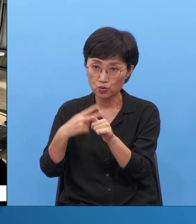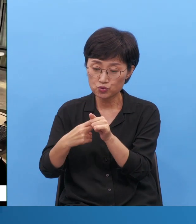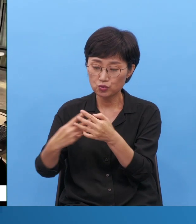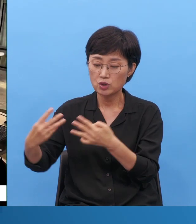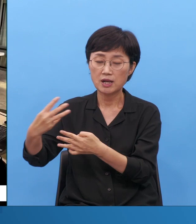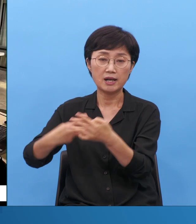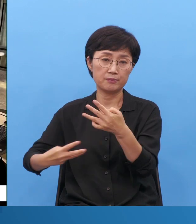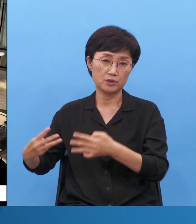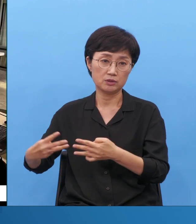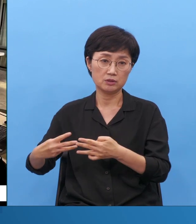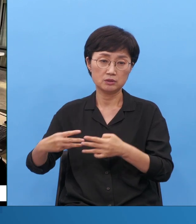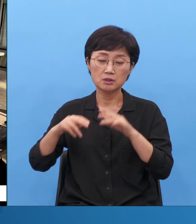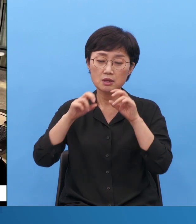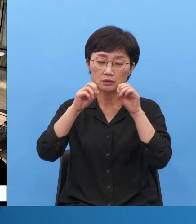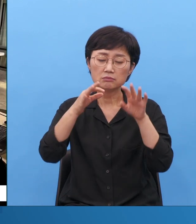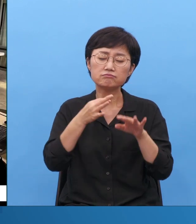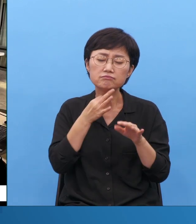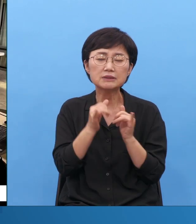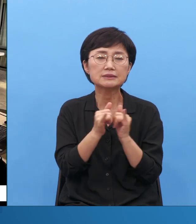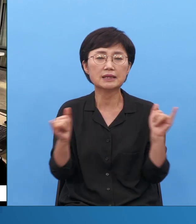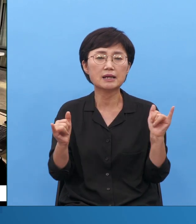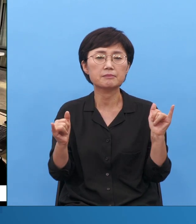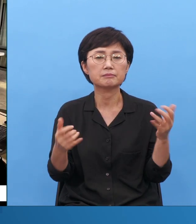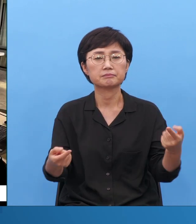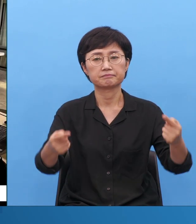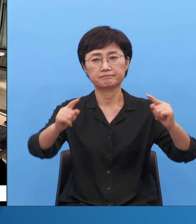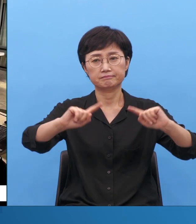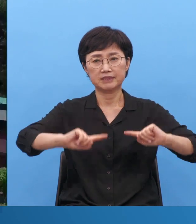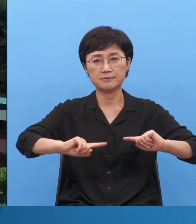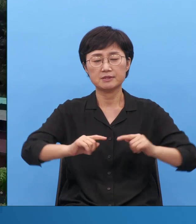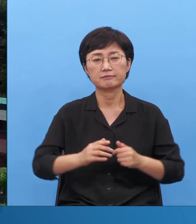대학 복음화에 언약 잡은 전도자들이 참여했습니다.